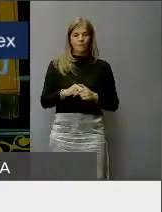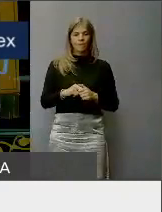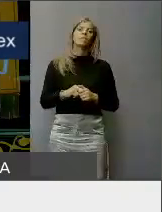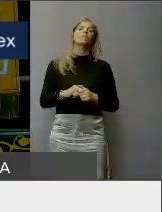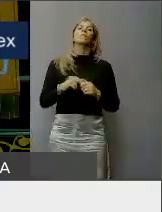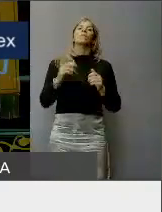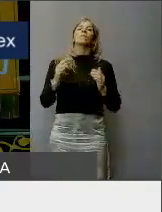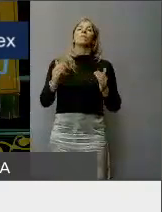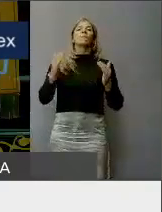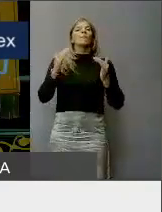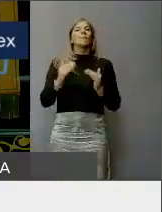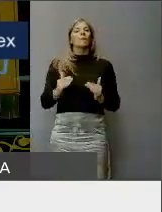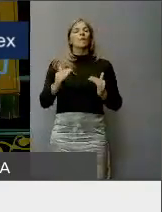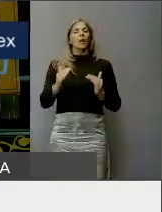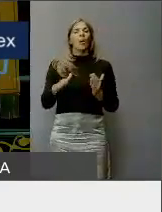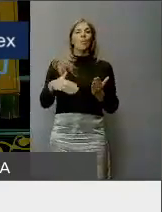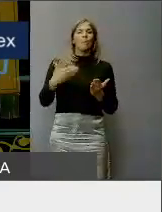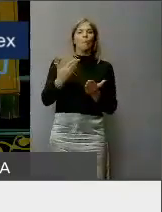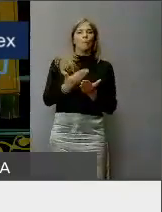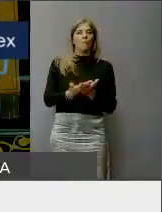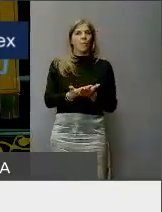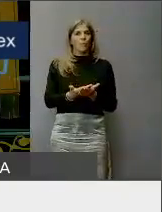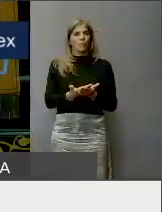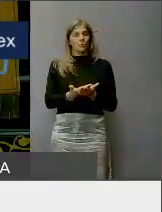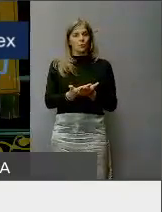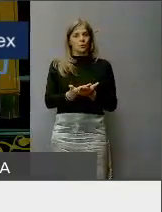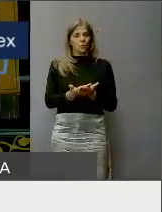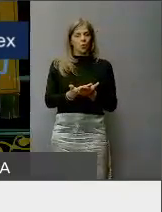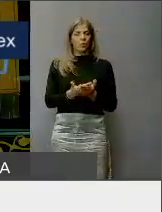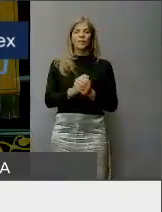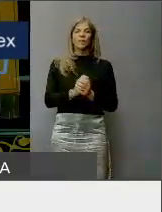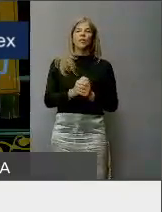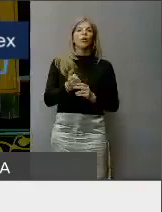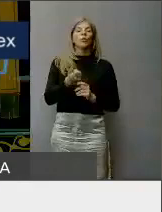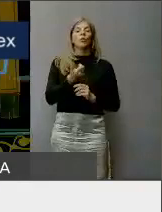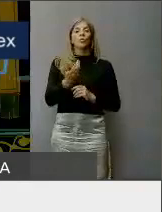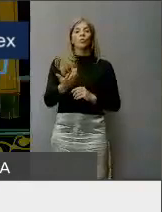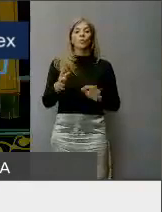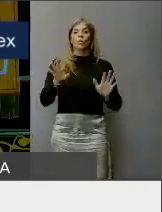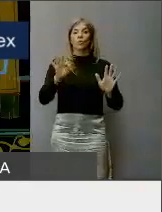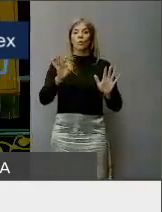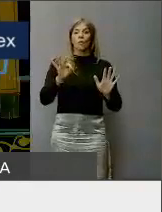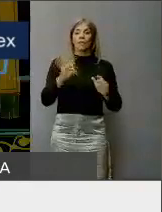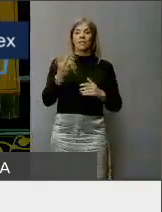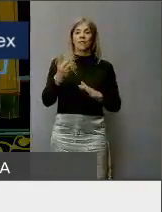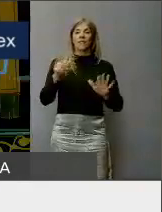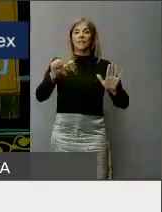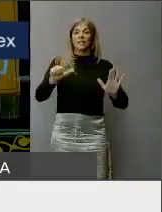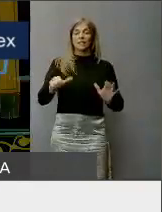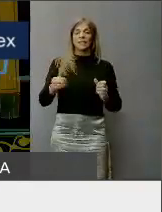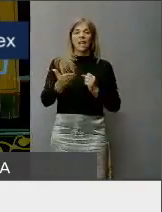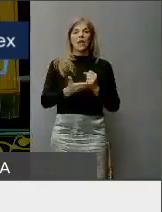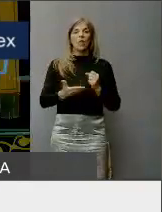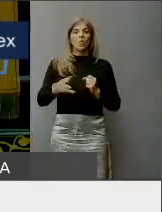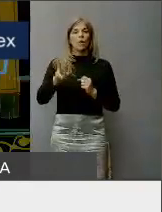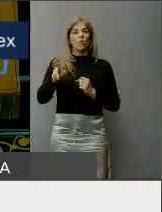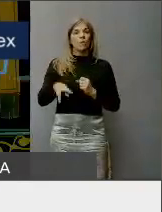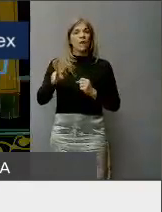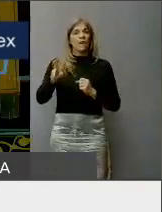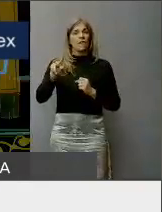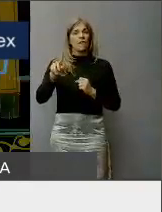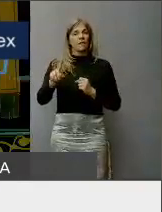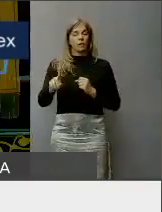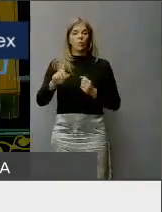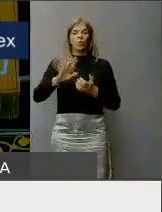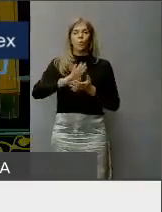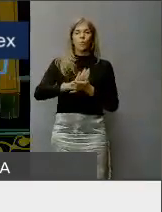passiamo ora alle mozioni la prima calendarizzata oggi all'ordine del giorno ora numero 90 26 luglio 2021 protocollo di intesa con